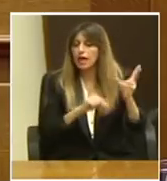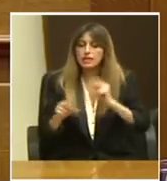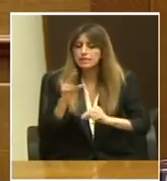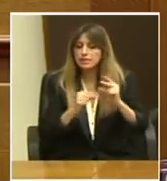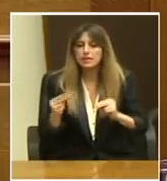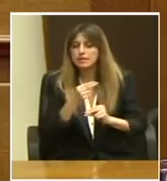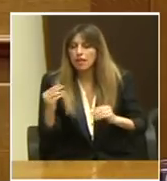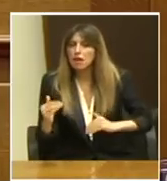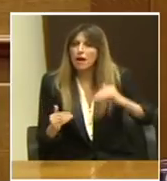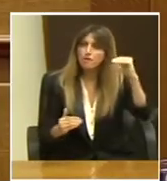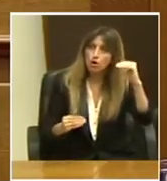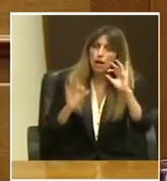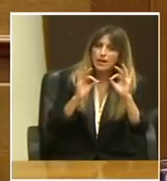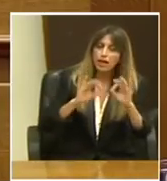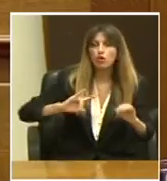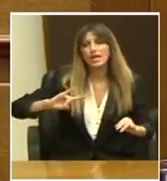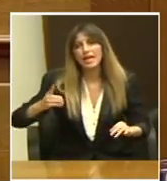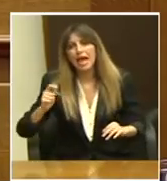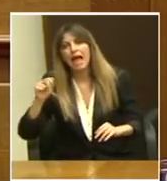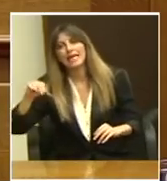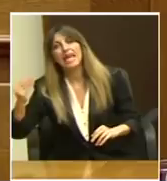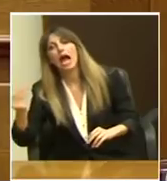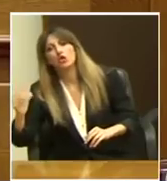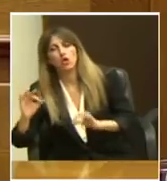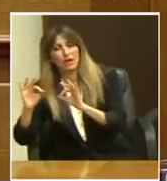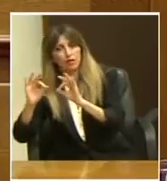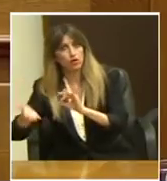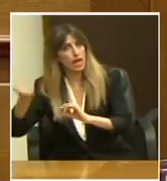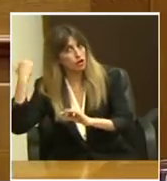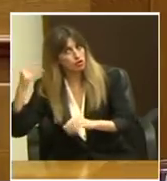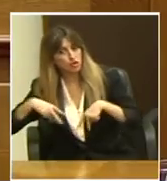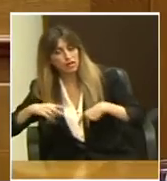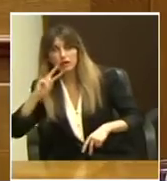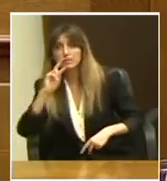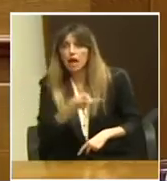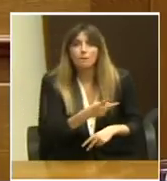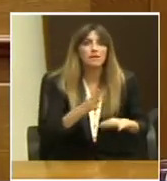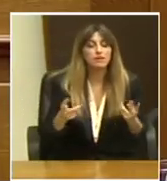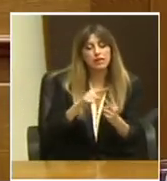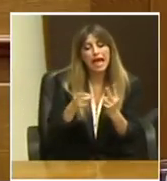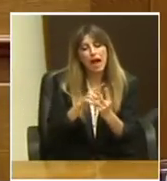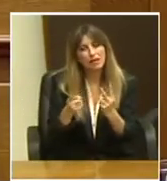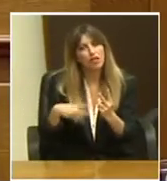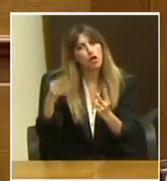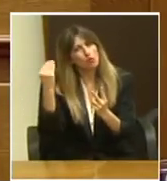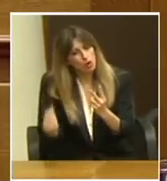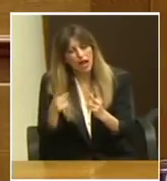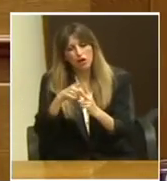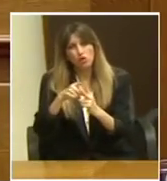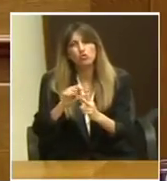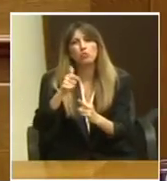ελληνική κυβέρνηση, το Βόρεια είναι πιο σωστά και δεν δημιουργεί σύγχυση με παλαιότερα ιστορικά δεδομένα. Είναι